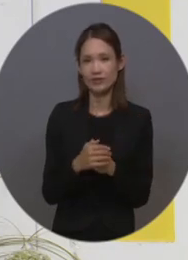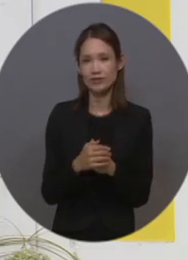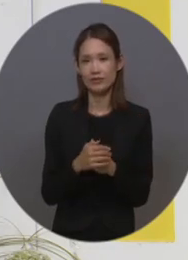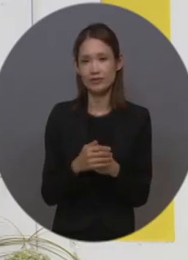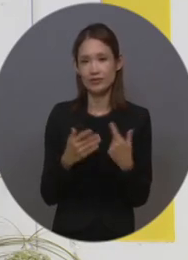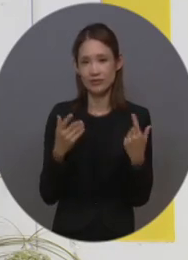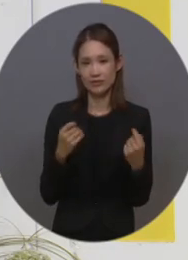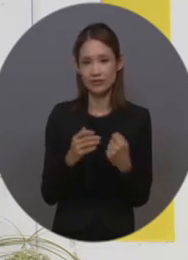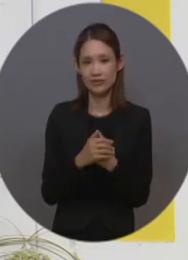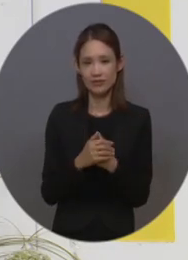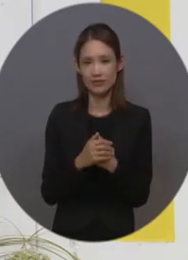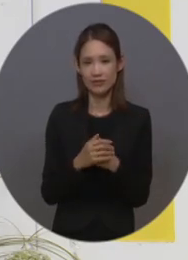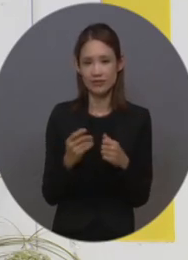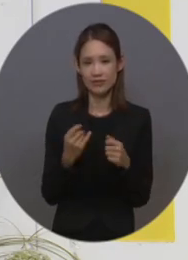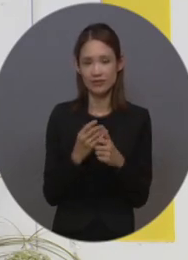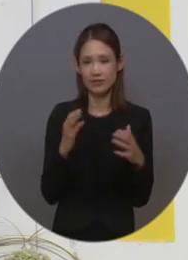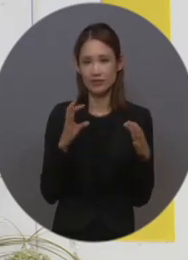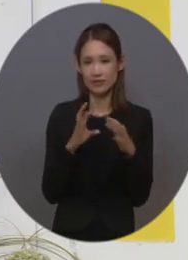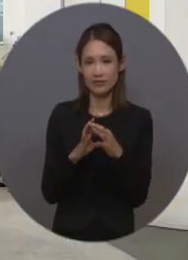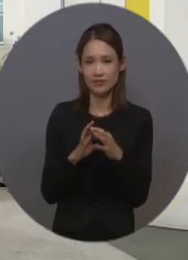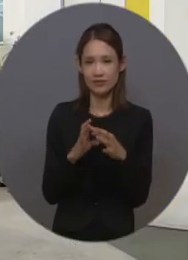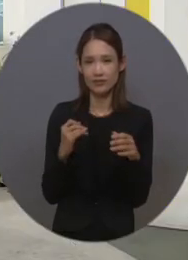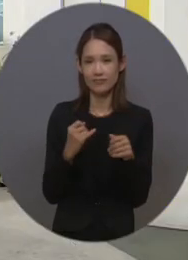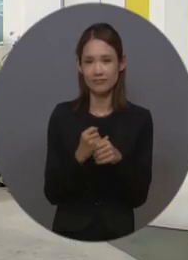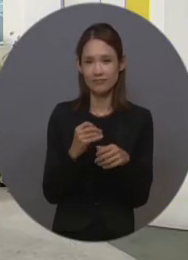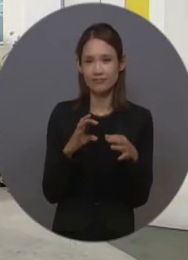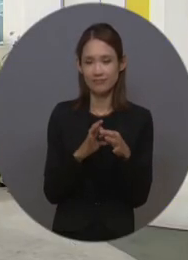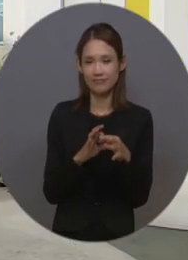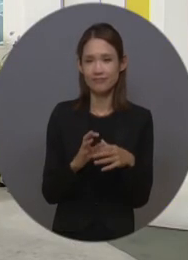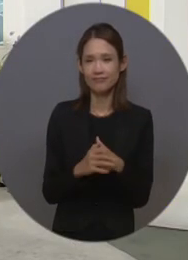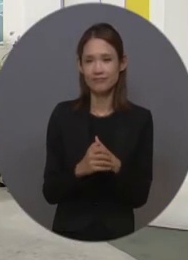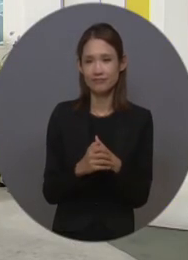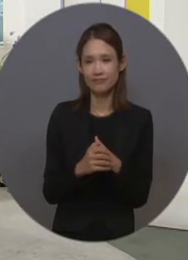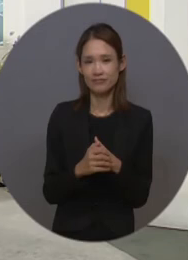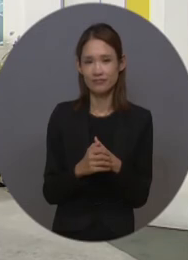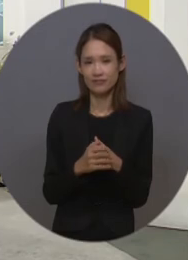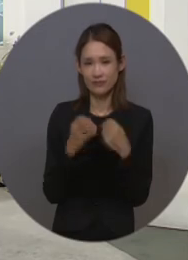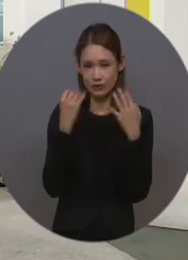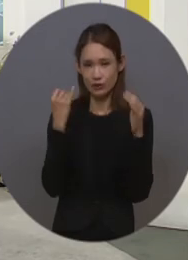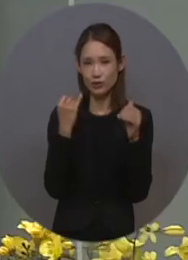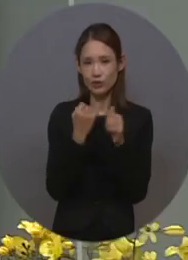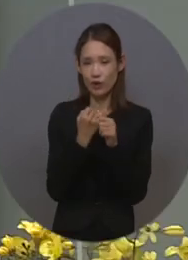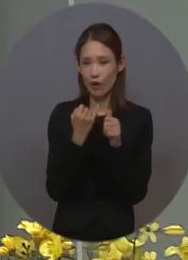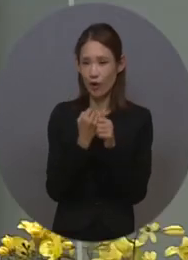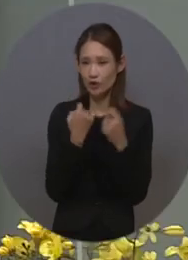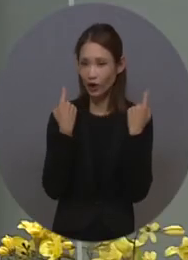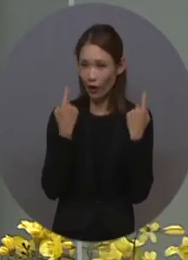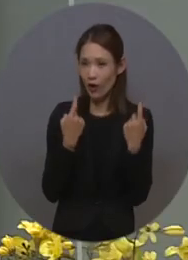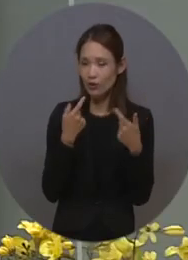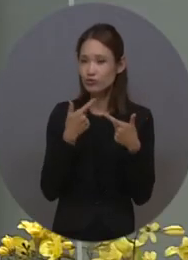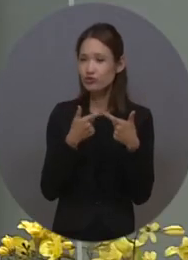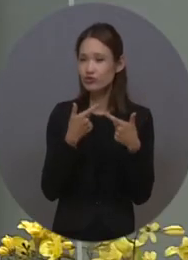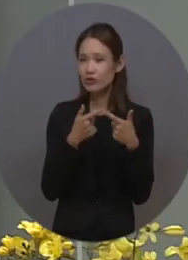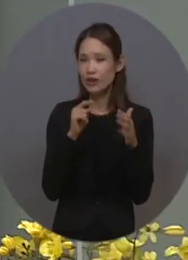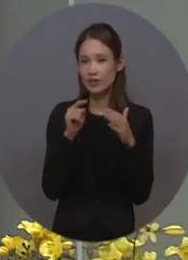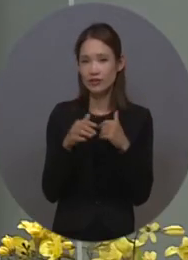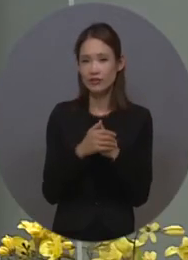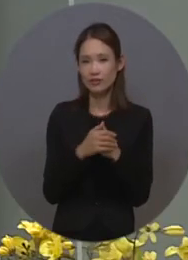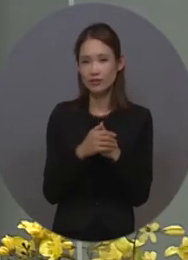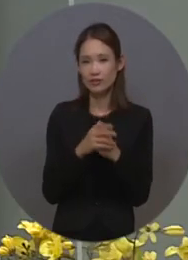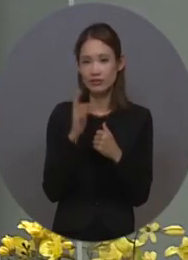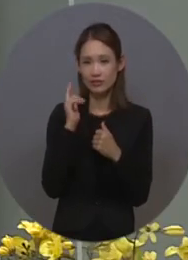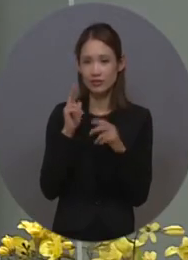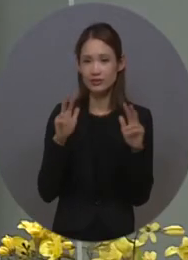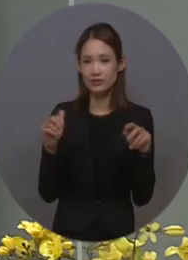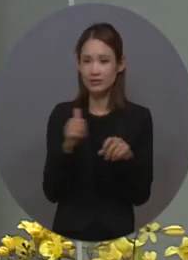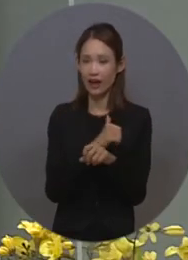그렇게 또 이렇게 천생연분이 되셨네요. 인연인 것 같아요. 그렇죠. 네. 그래서 뭐 신혼여행도 부산으로 가셨잖아요. 네. 근데 그